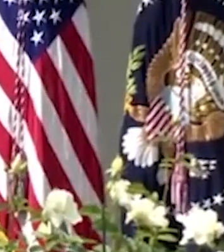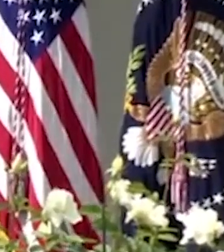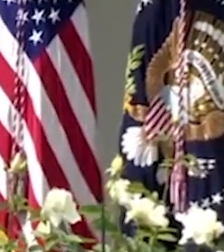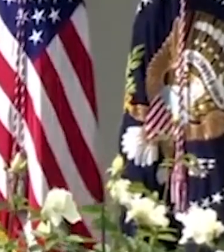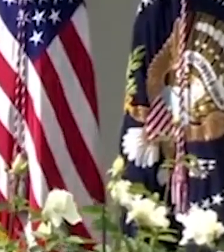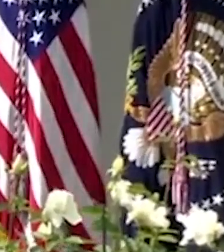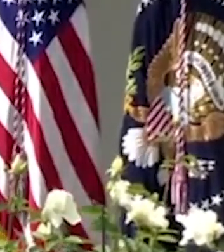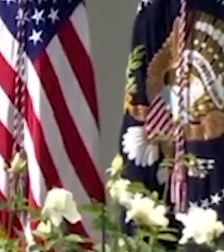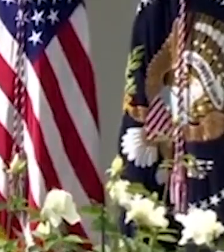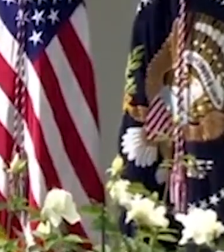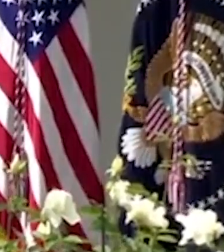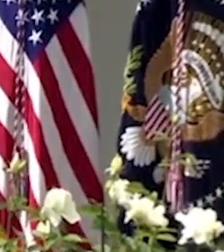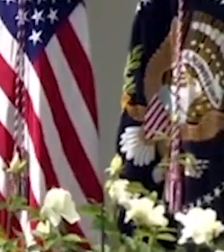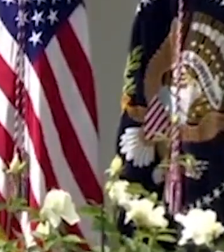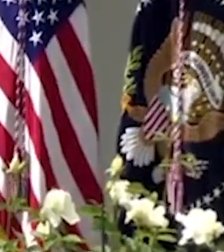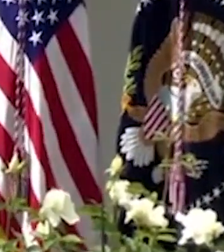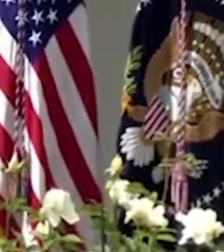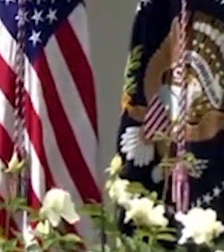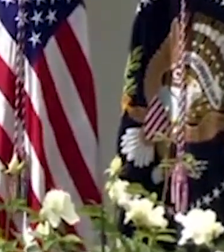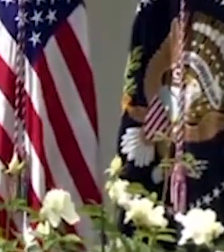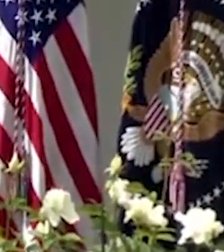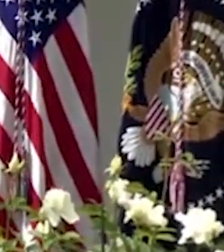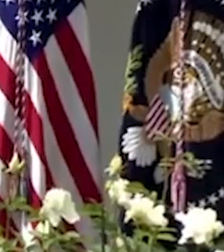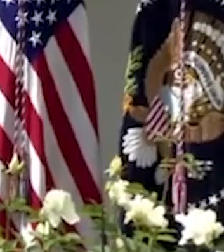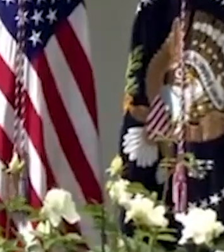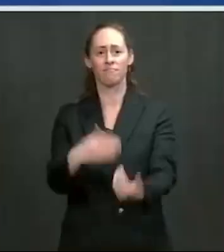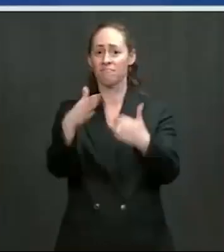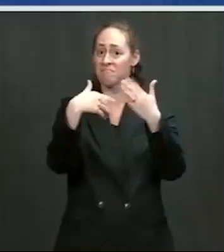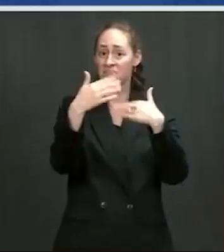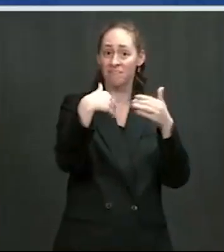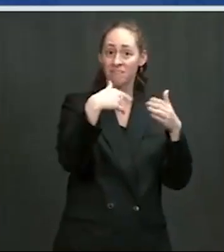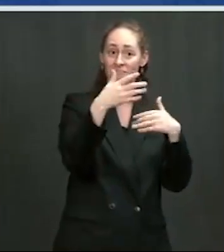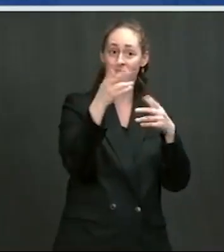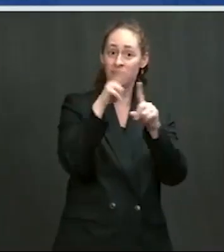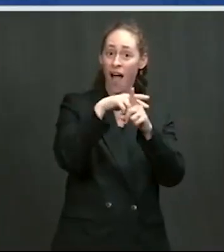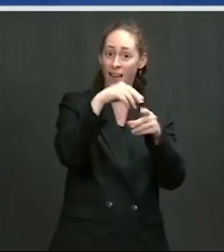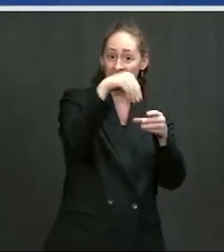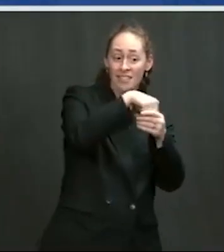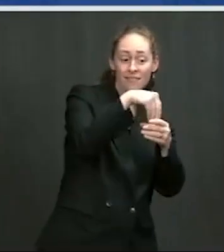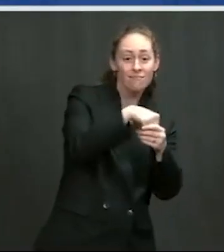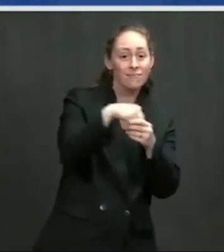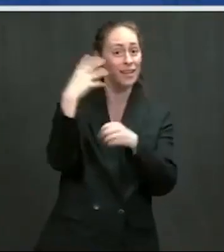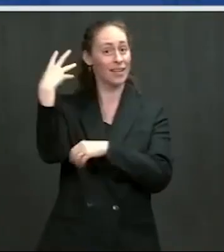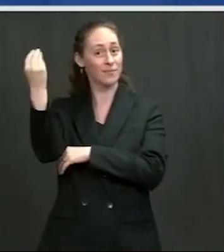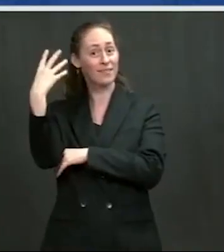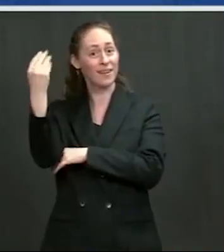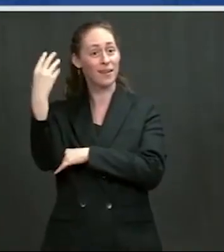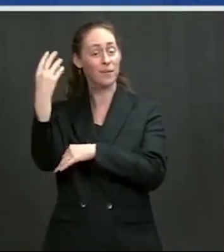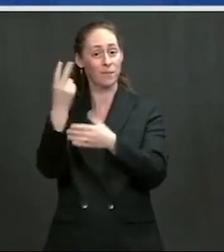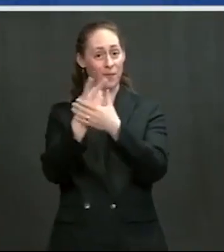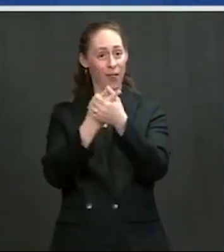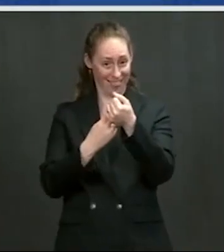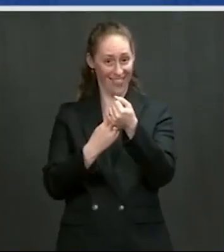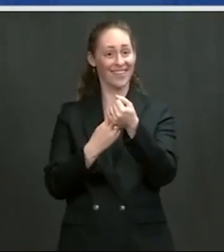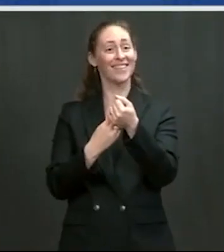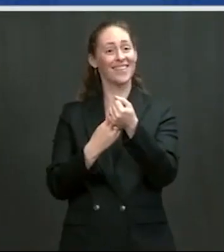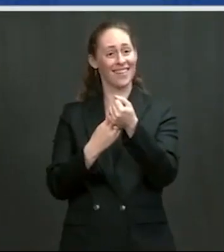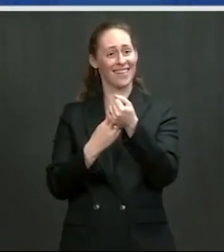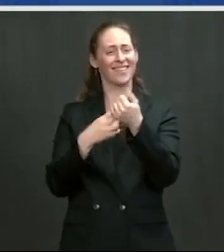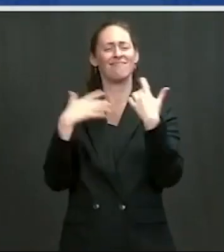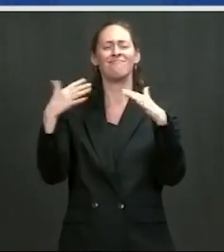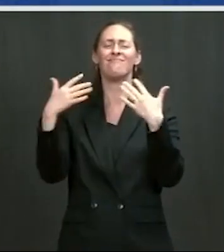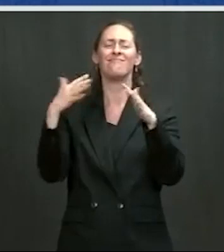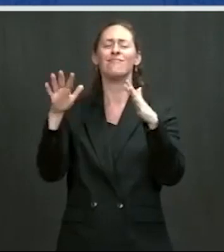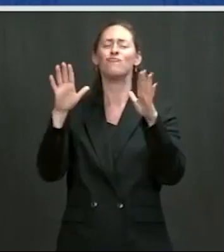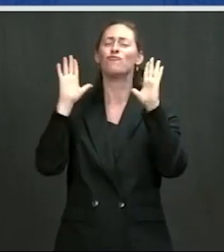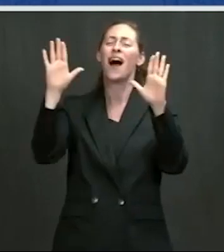Republican lawmakers nang i-anunsyo ang panibagong guidance. I think it's a great milestone, a great day.